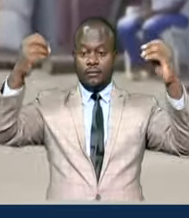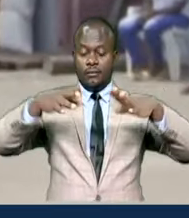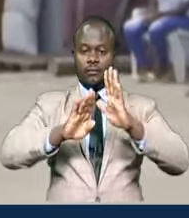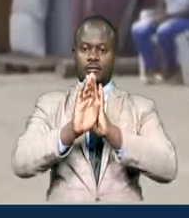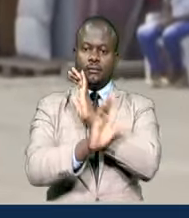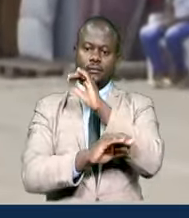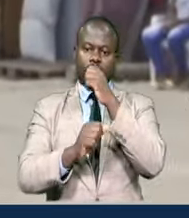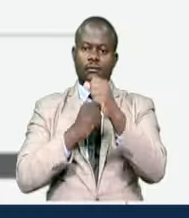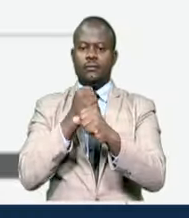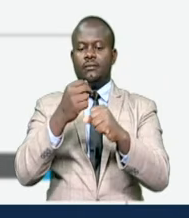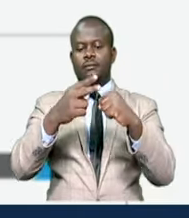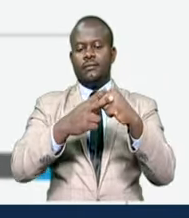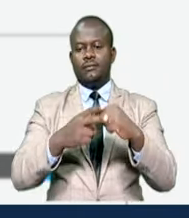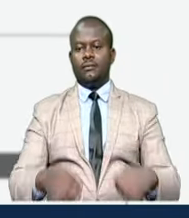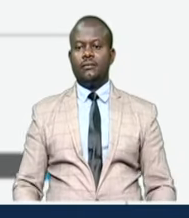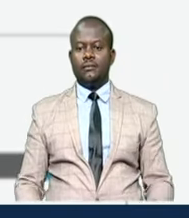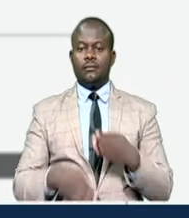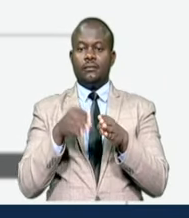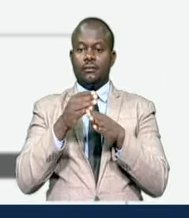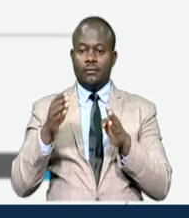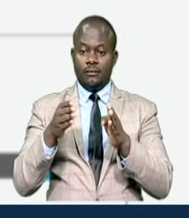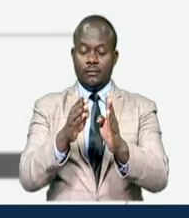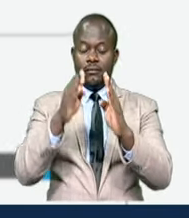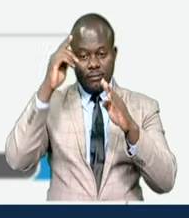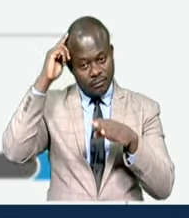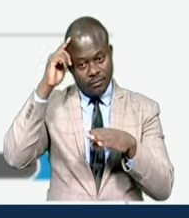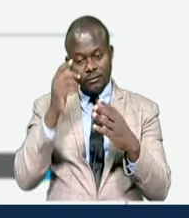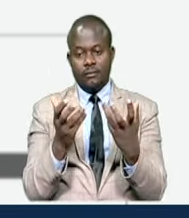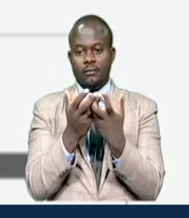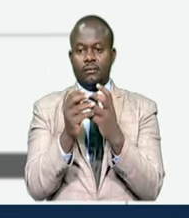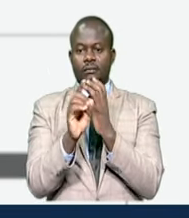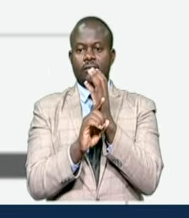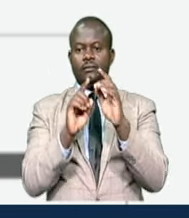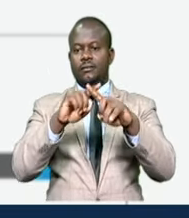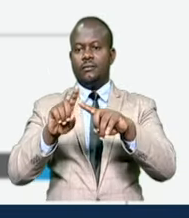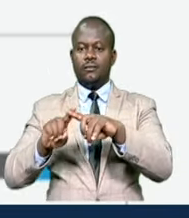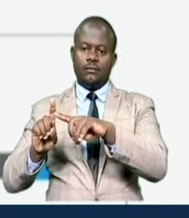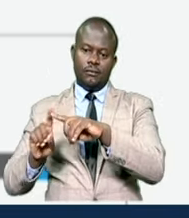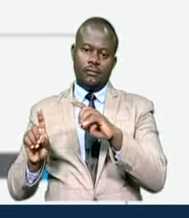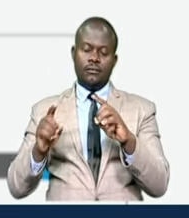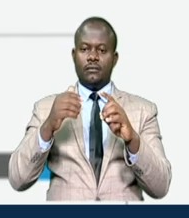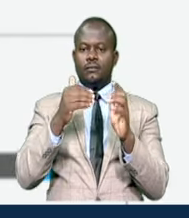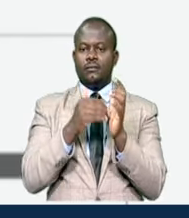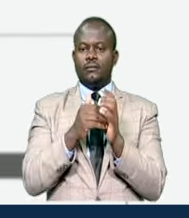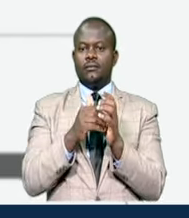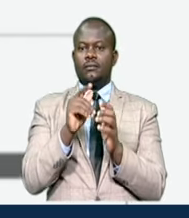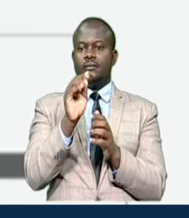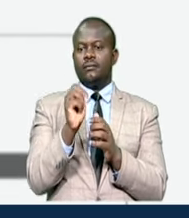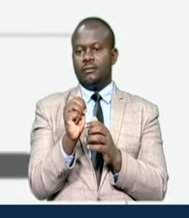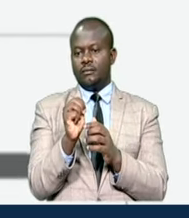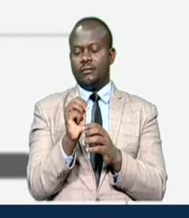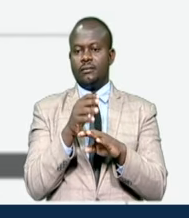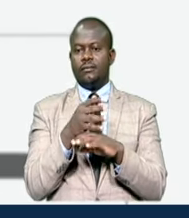muri iyi myaka 7. Hubatswe imihanda ya kaburimbo ihuza uturere dutandukanye ifite uburebure bwa